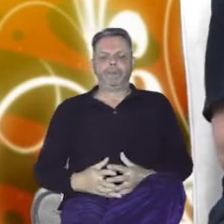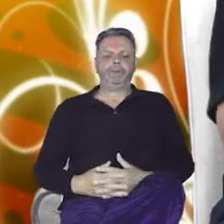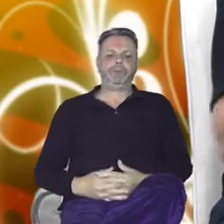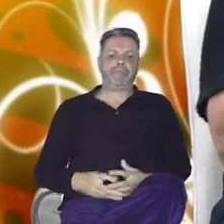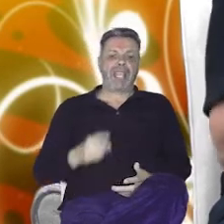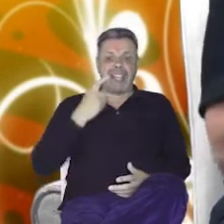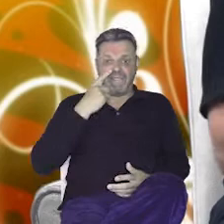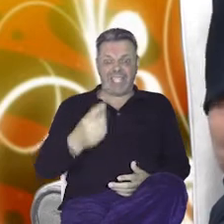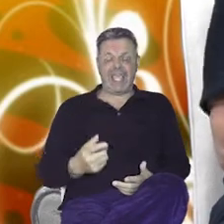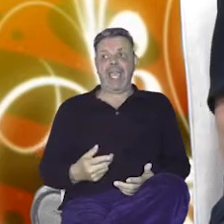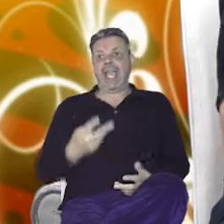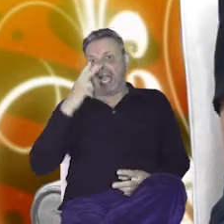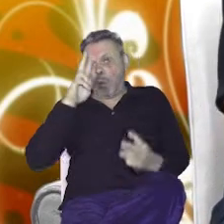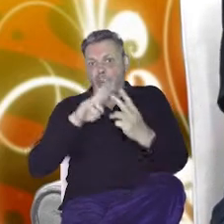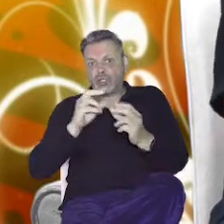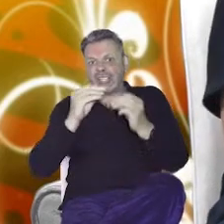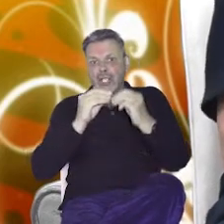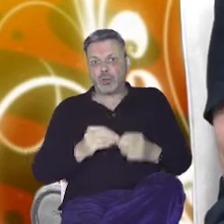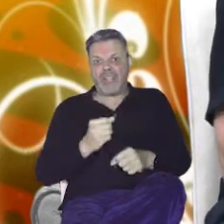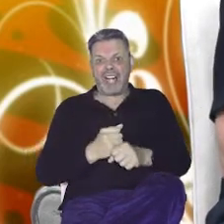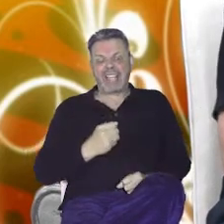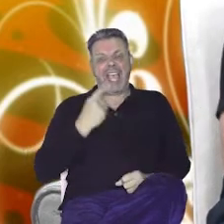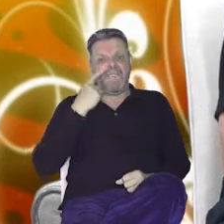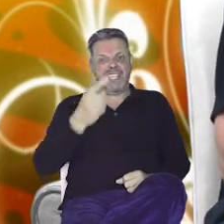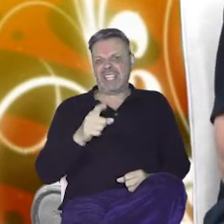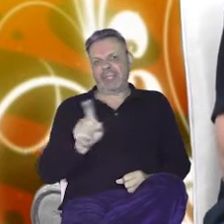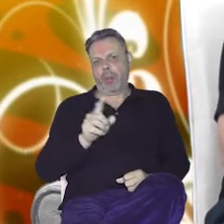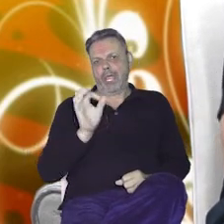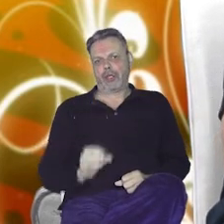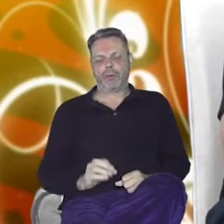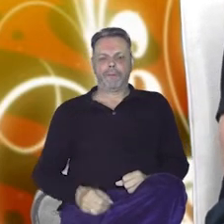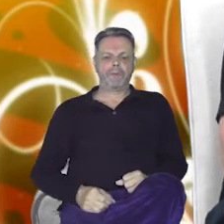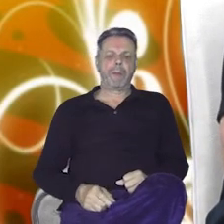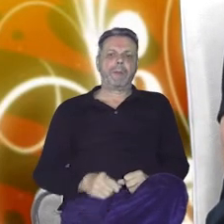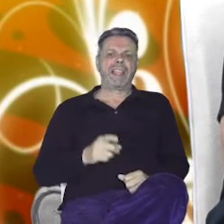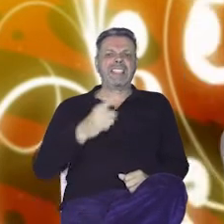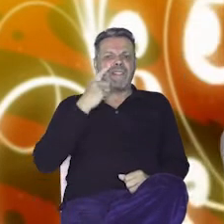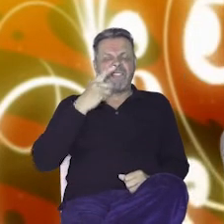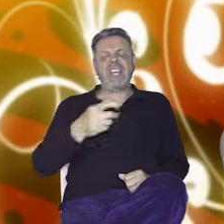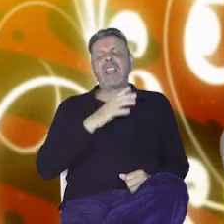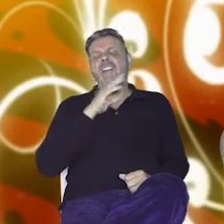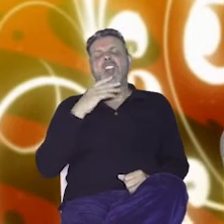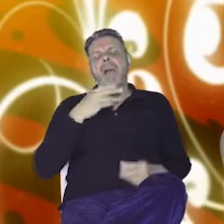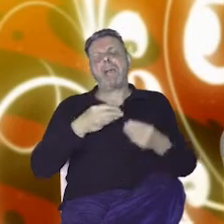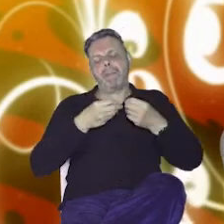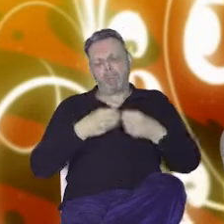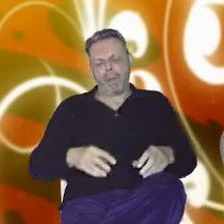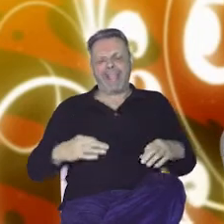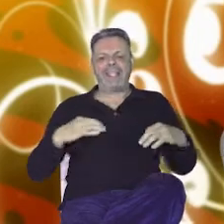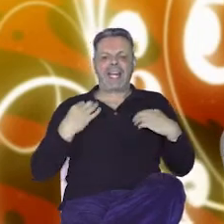kad upoznate taj sustav rada, vidite da to ne može biti. Kada ste vi vidjeli da vaša majka propada zdravstveno, to